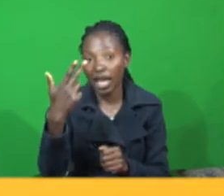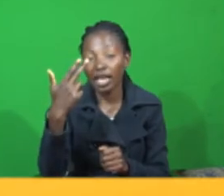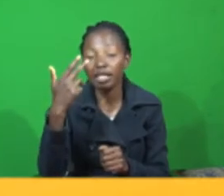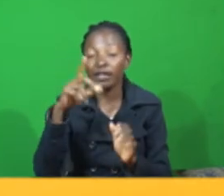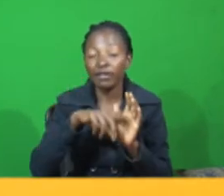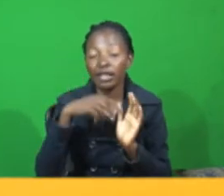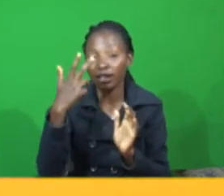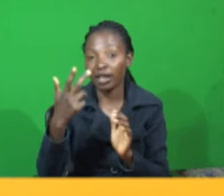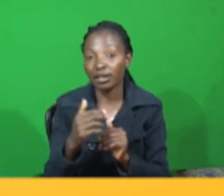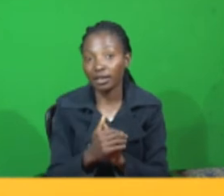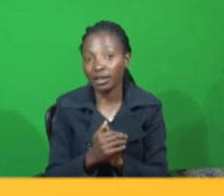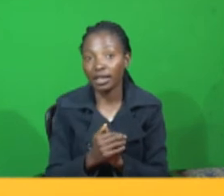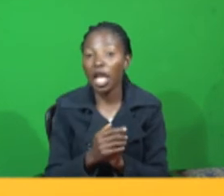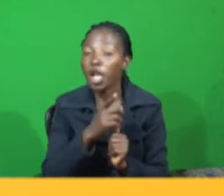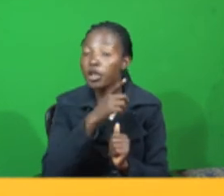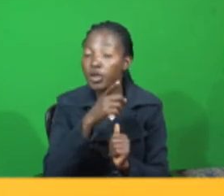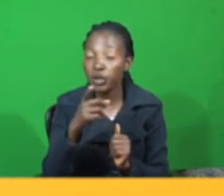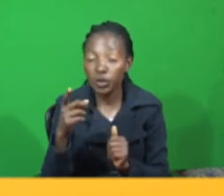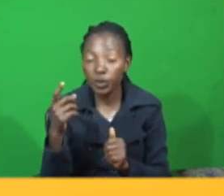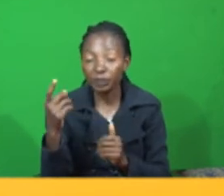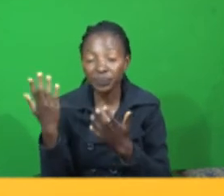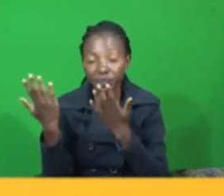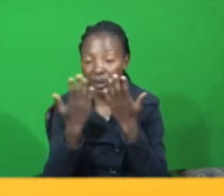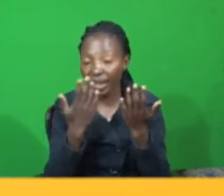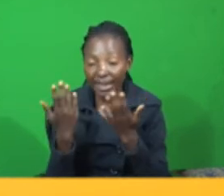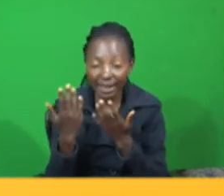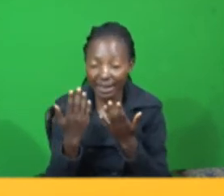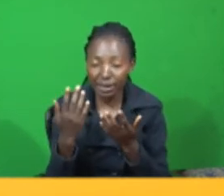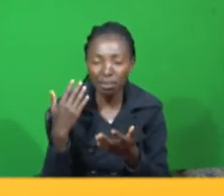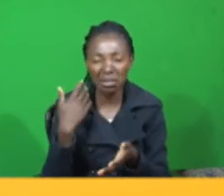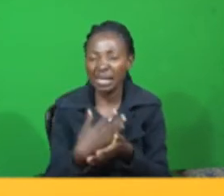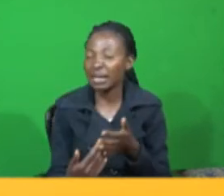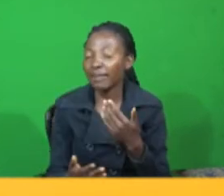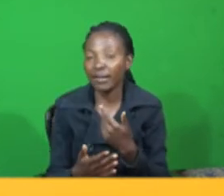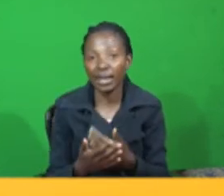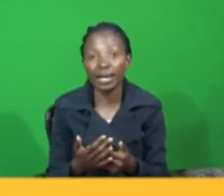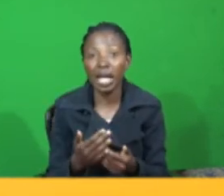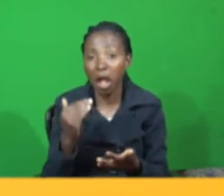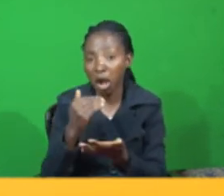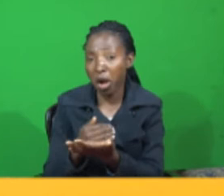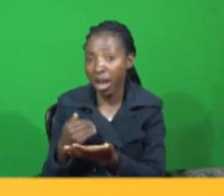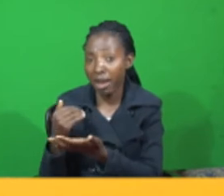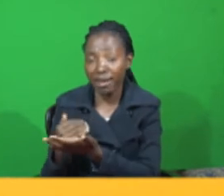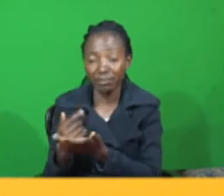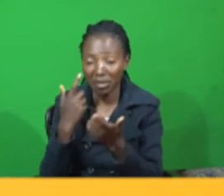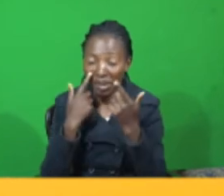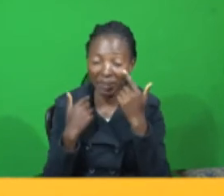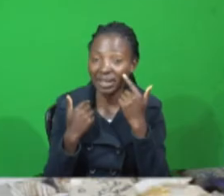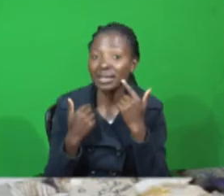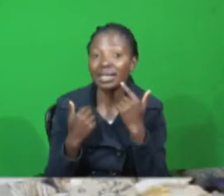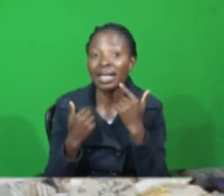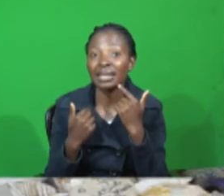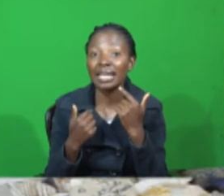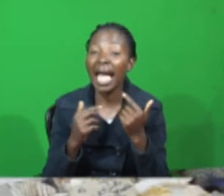56 verse 8. Imi munoverenga madzungairira angu. Isai misodzi yangu mumudziyo wenyu.